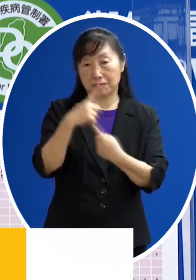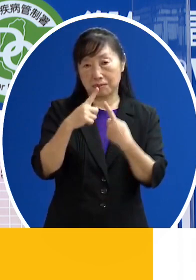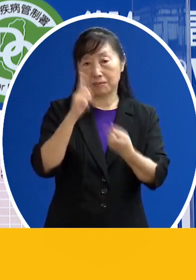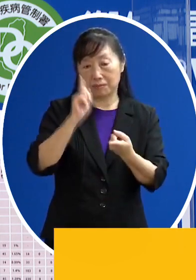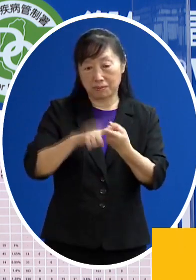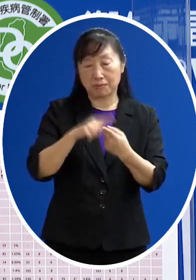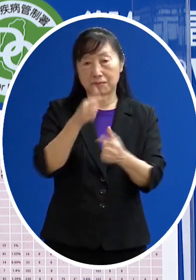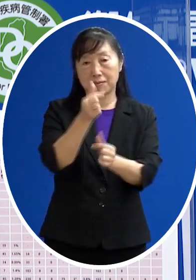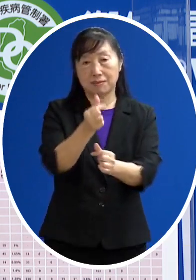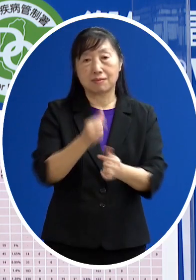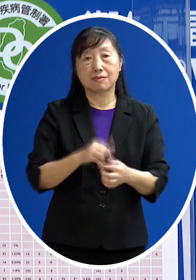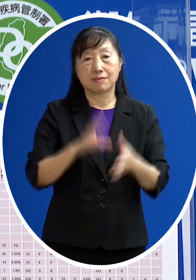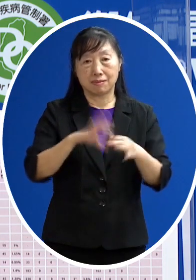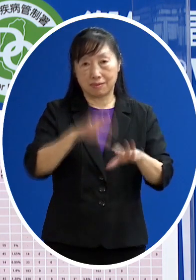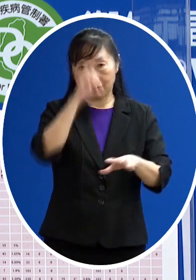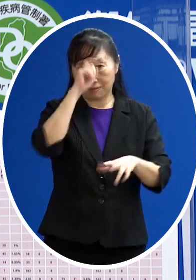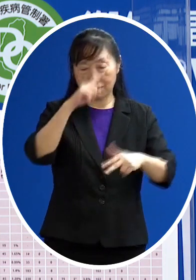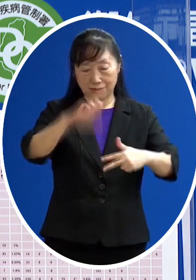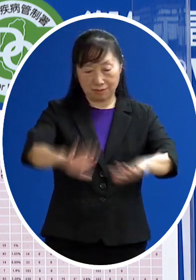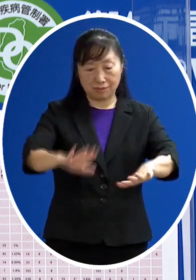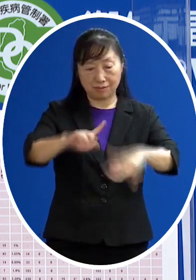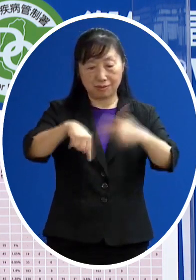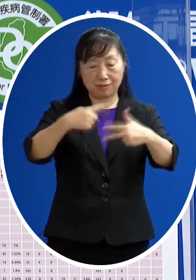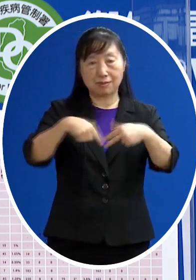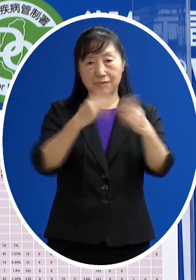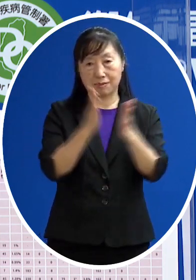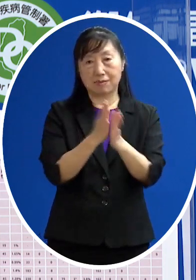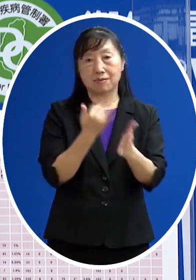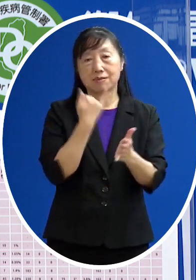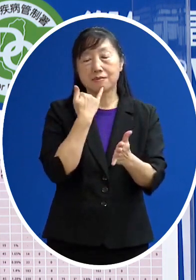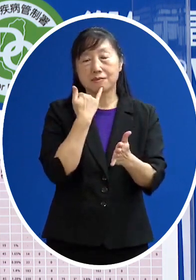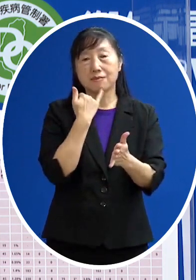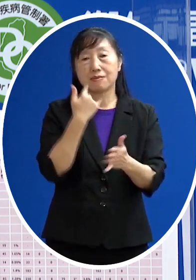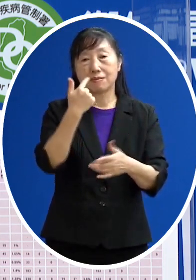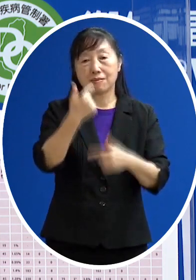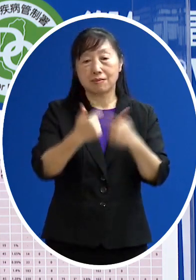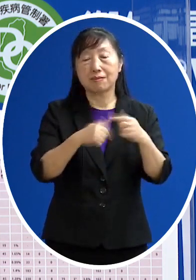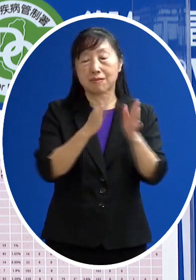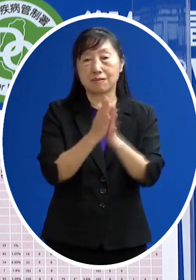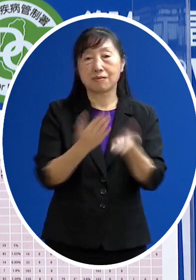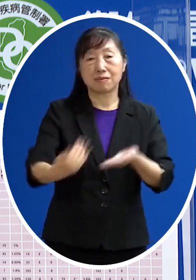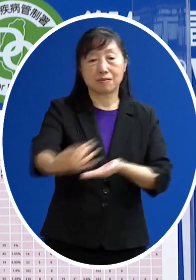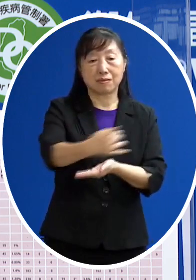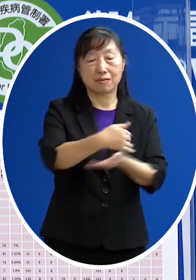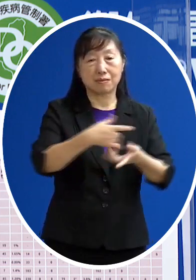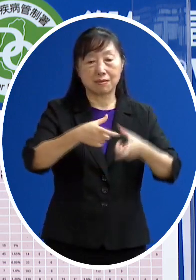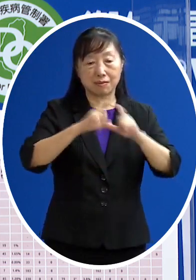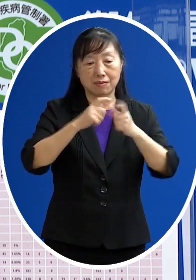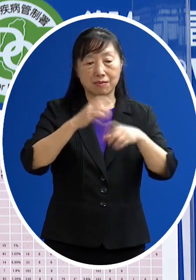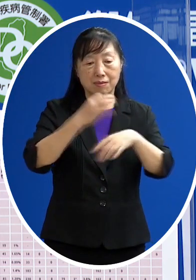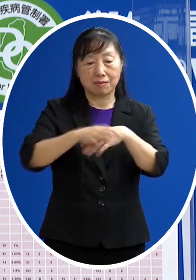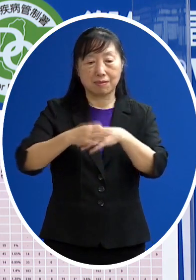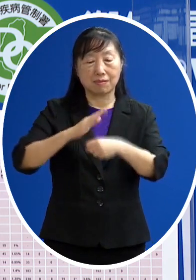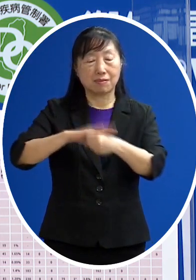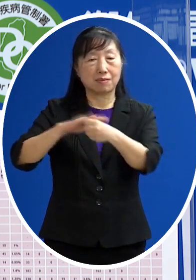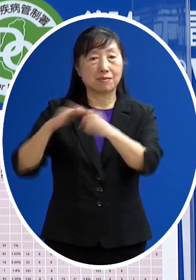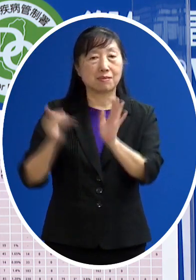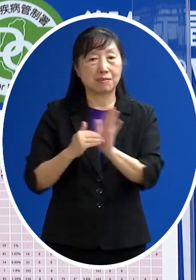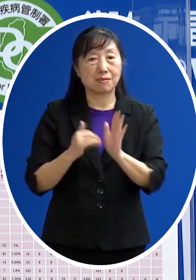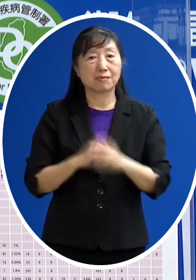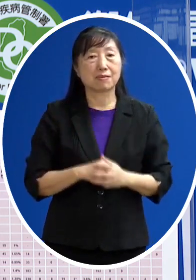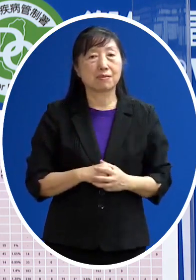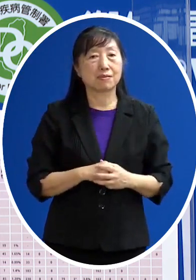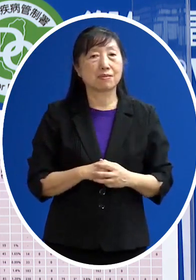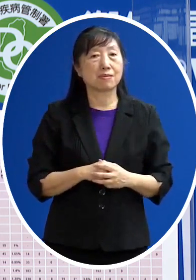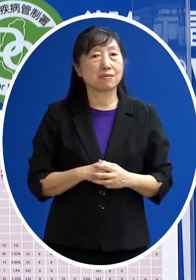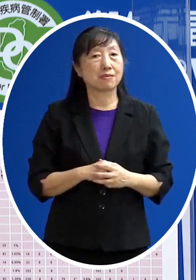好，那我们希望在这个礼拜哈能够把这些哈能够把它陆续把它规定未来。那至于到为在